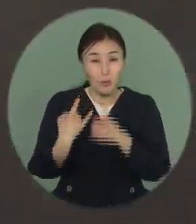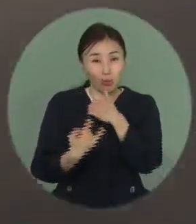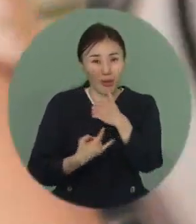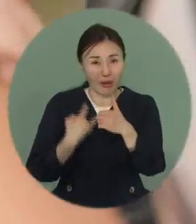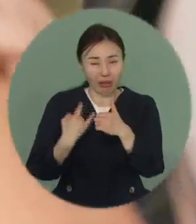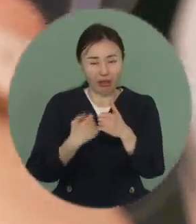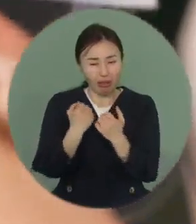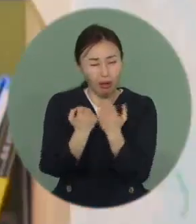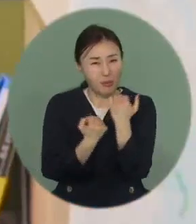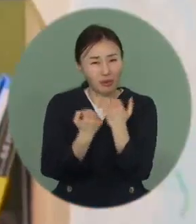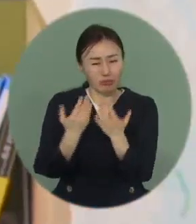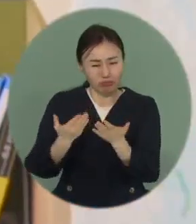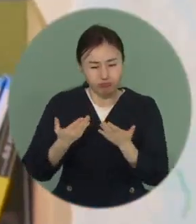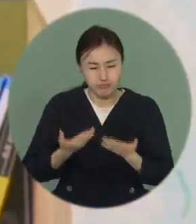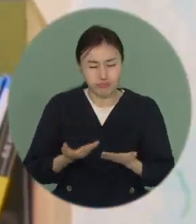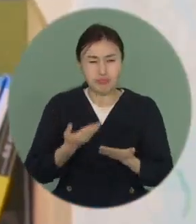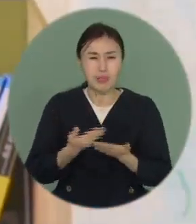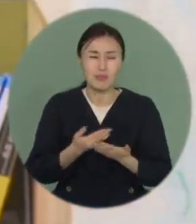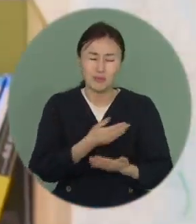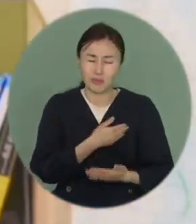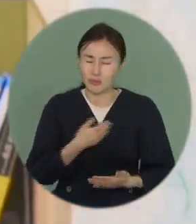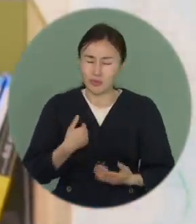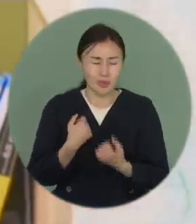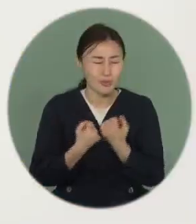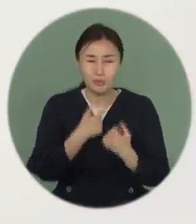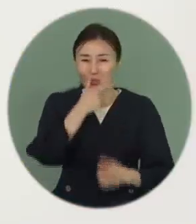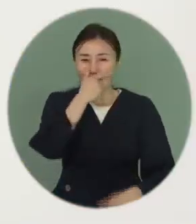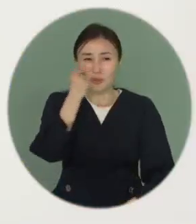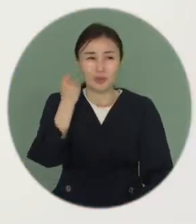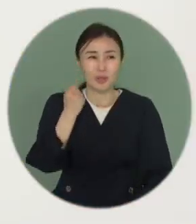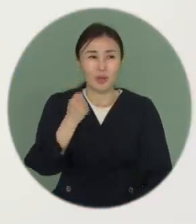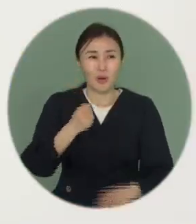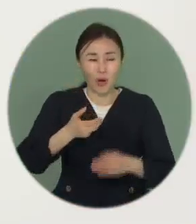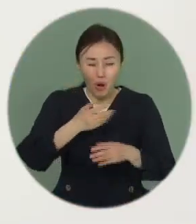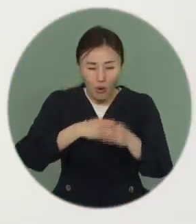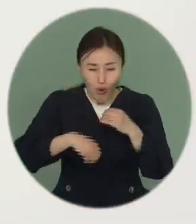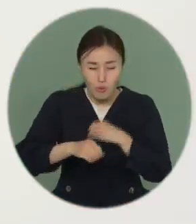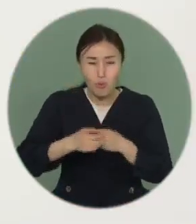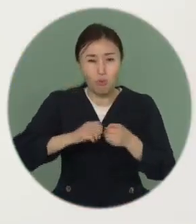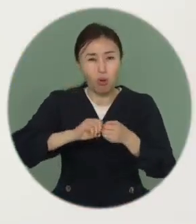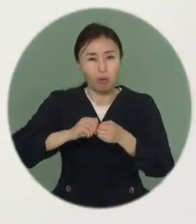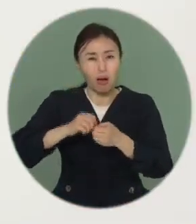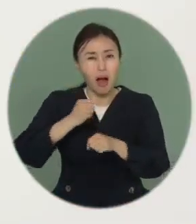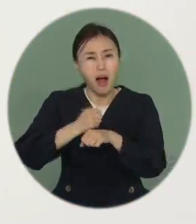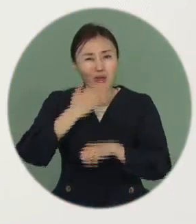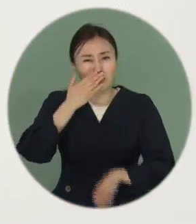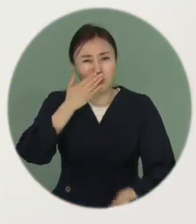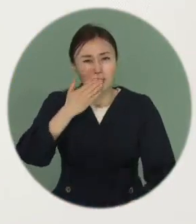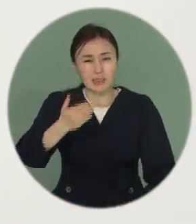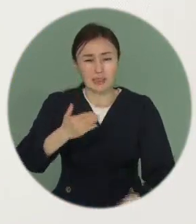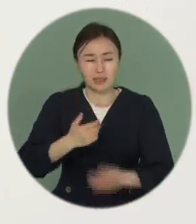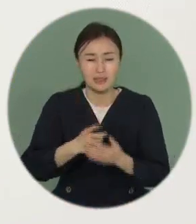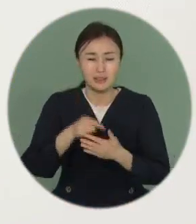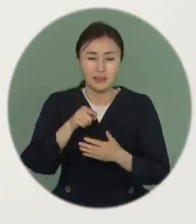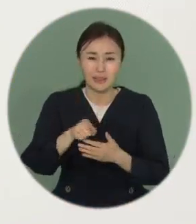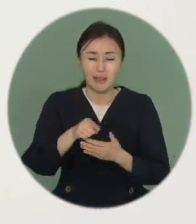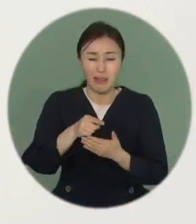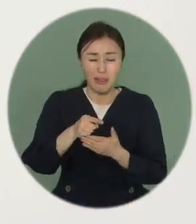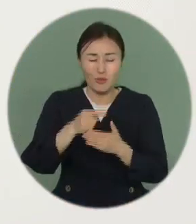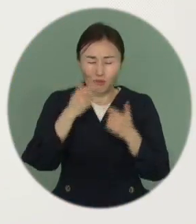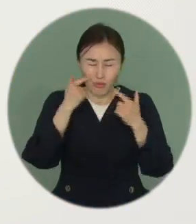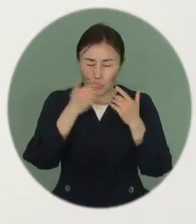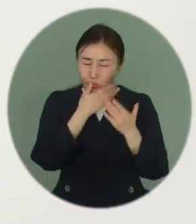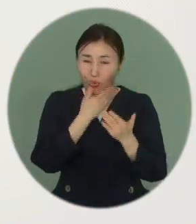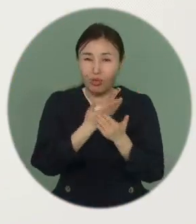내놓은 해명 역시 충분치 못하다는 비판입니다 오히려 외국의 근거로 활용될 수 있는 내용을 수정하지 못하고